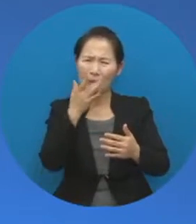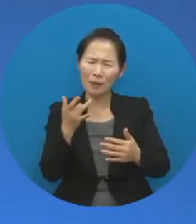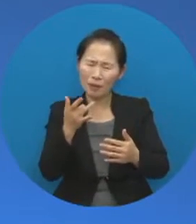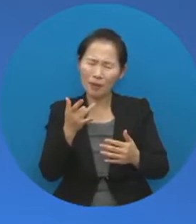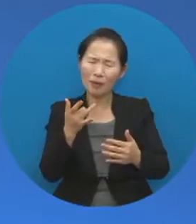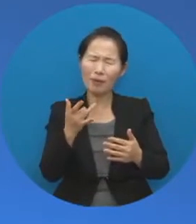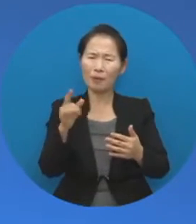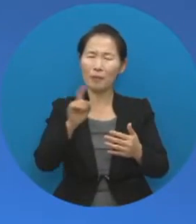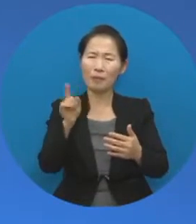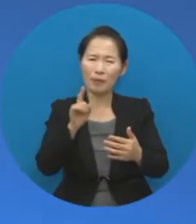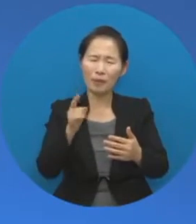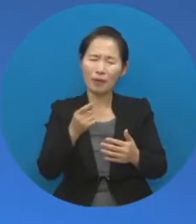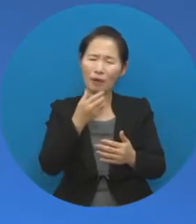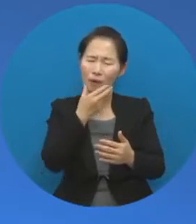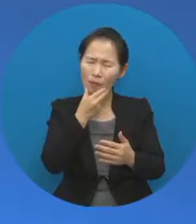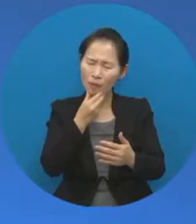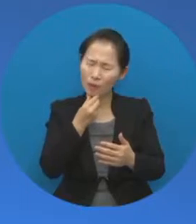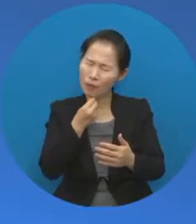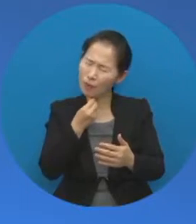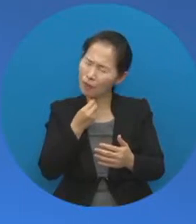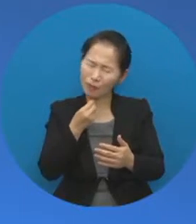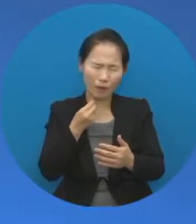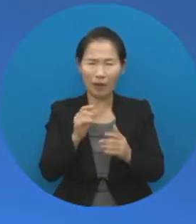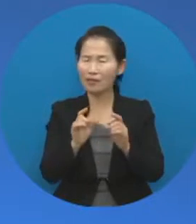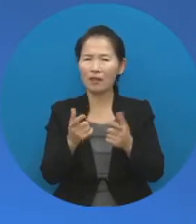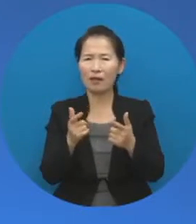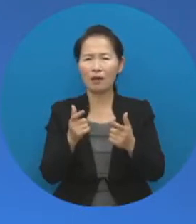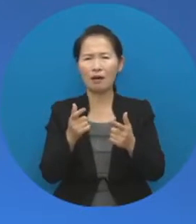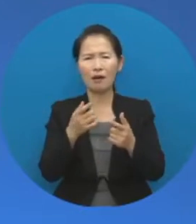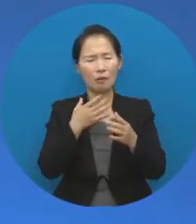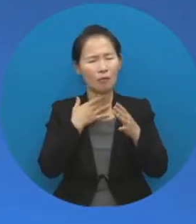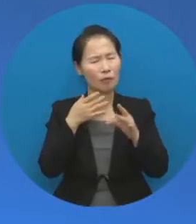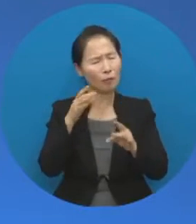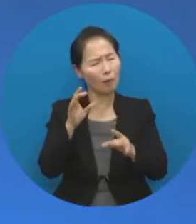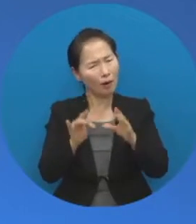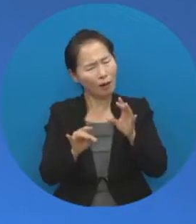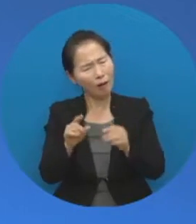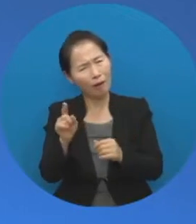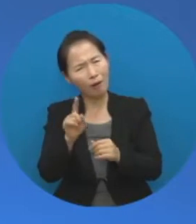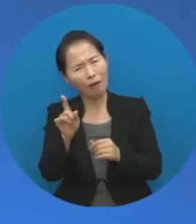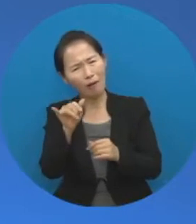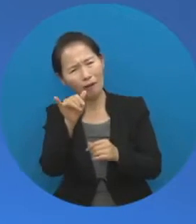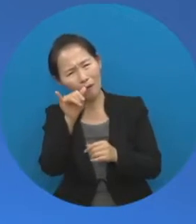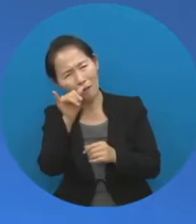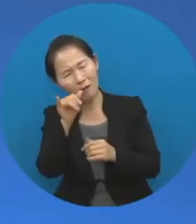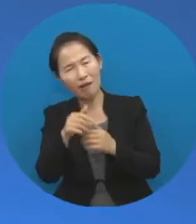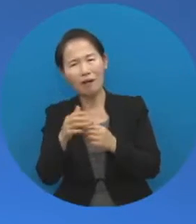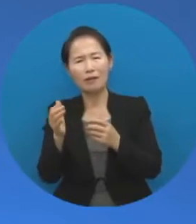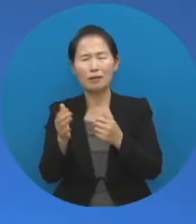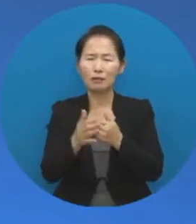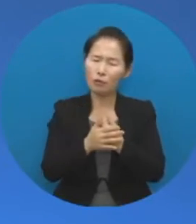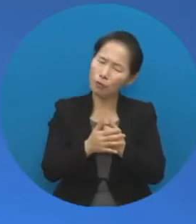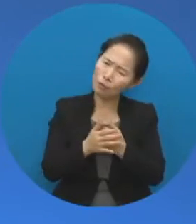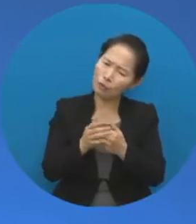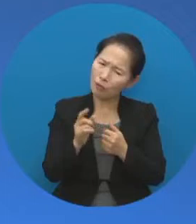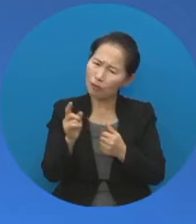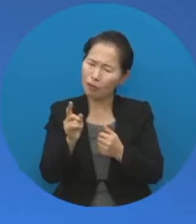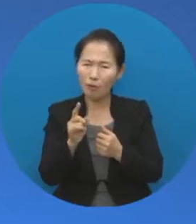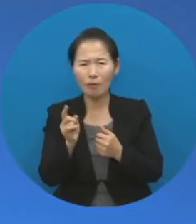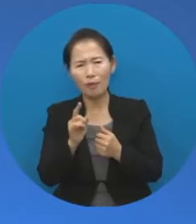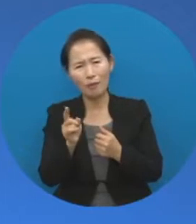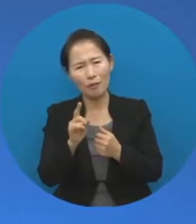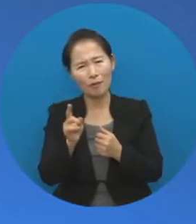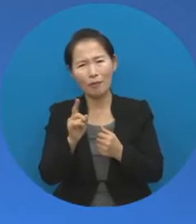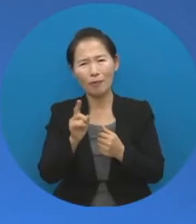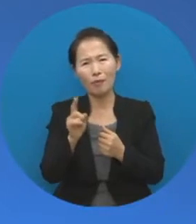거예요. 그래서 제가 이 갈망은 도대체 어디서 오는 걸까? 그래서 이 갈망함이 도저히 채워지지가 않아서